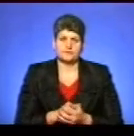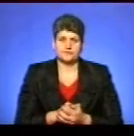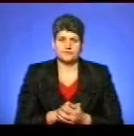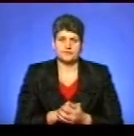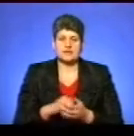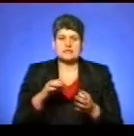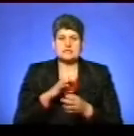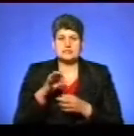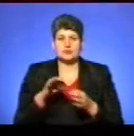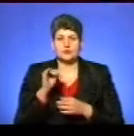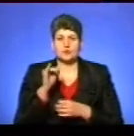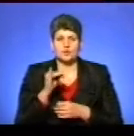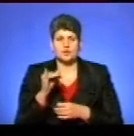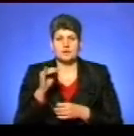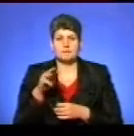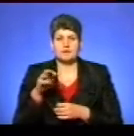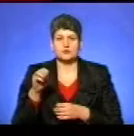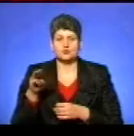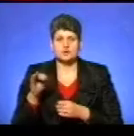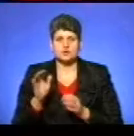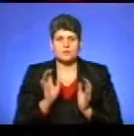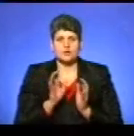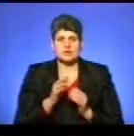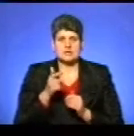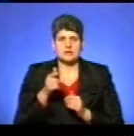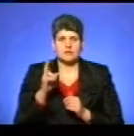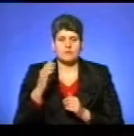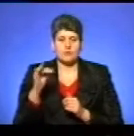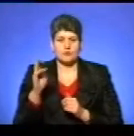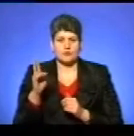Сиротою Юрієм Метушинським опікується Ганна Бойко.